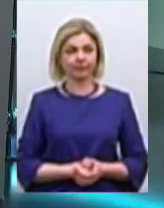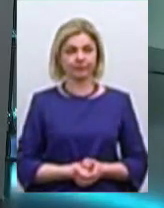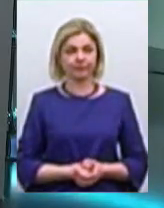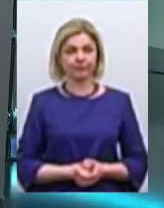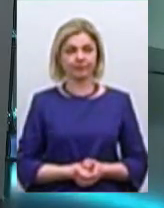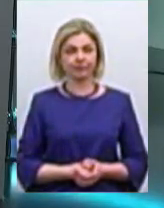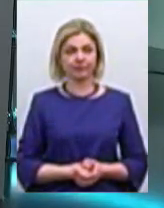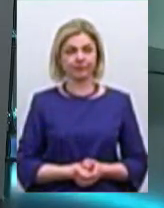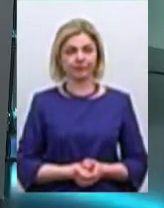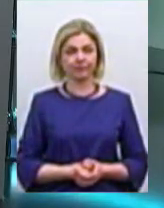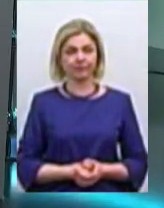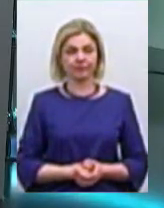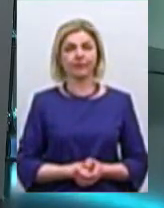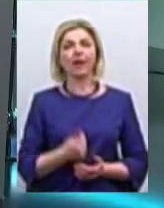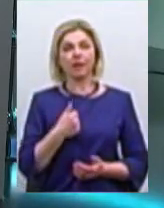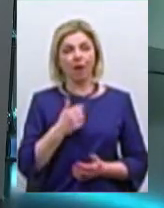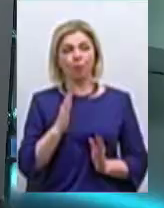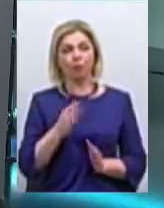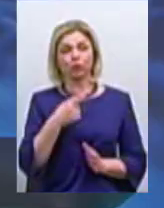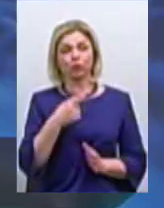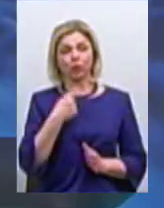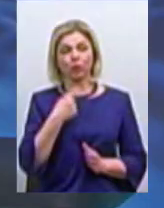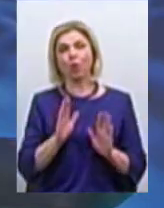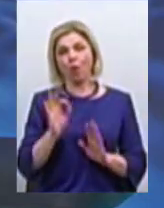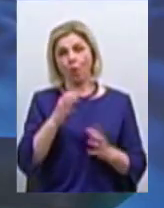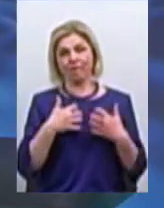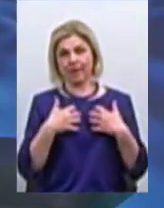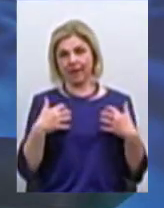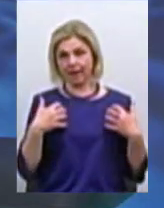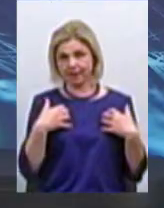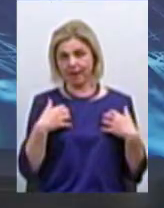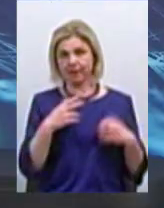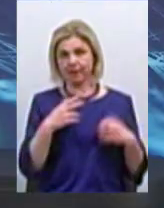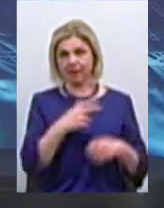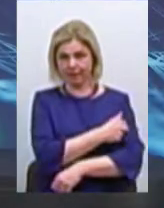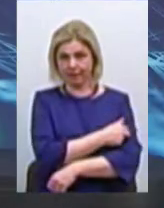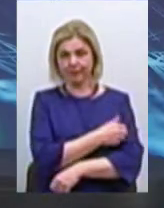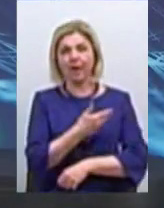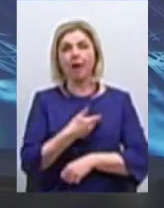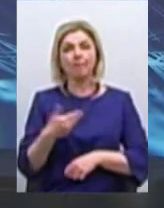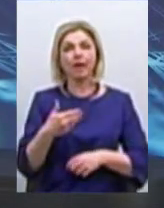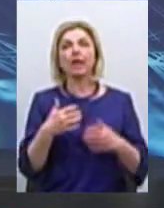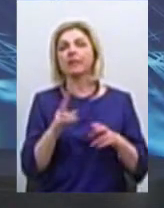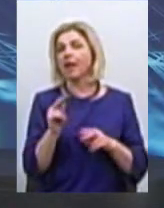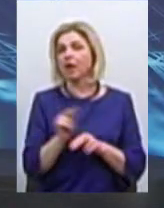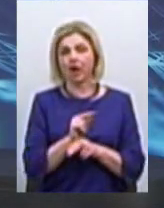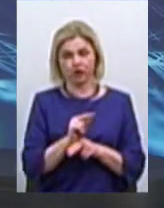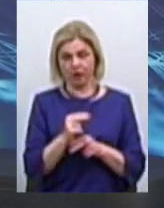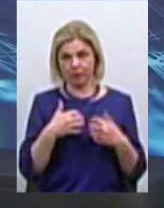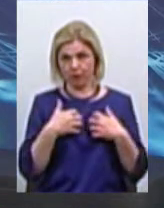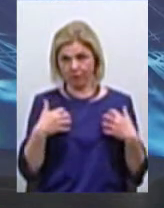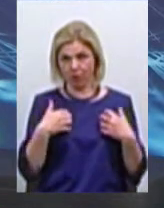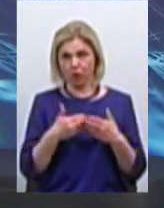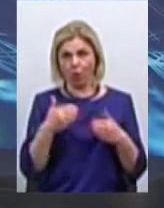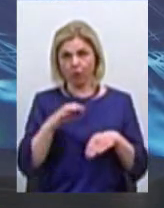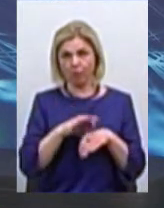говорити лише про ветеринарну медицину. Звичайно. Тварин ми не лікуємо від сказу, лише є